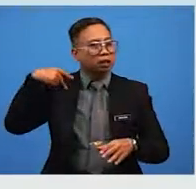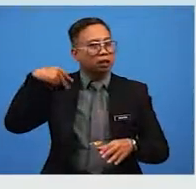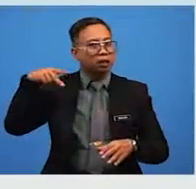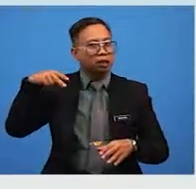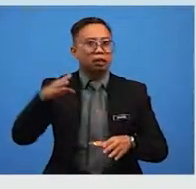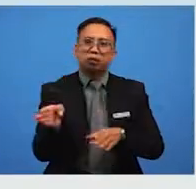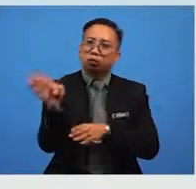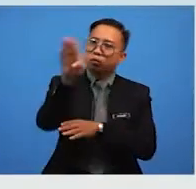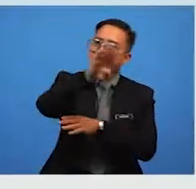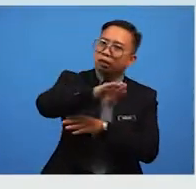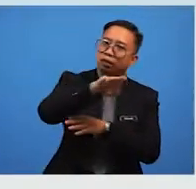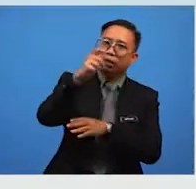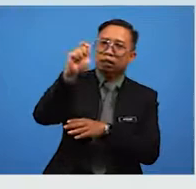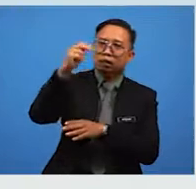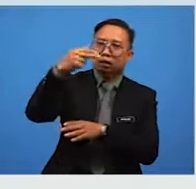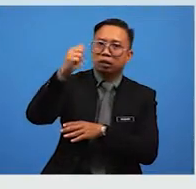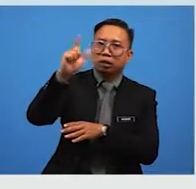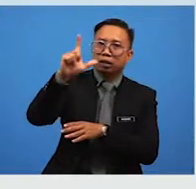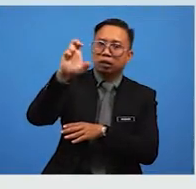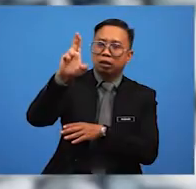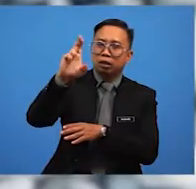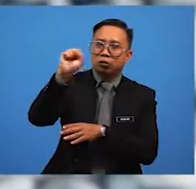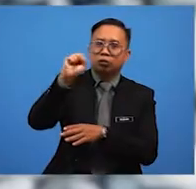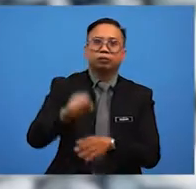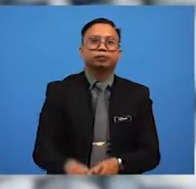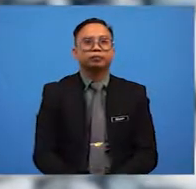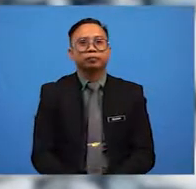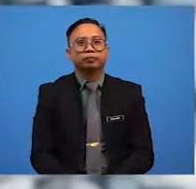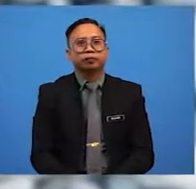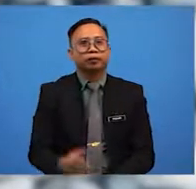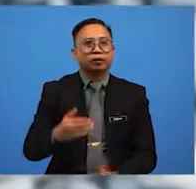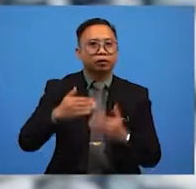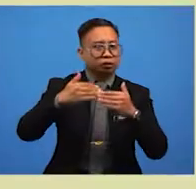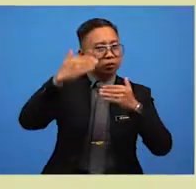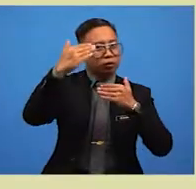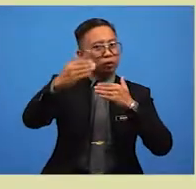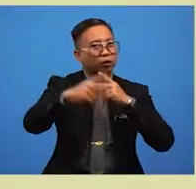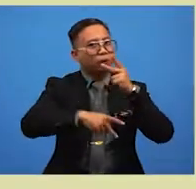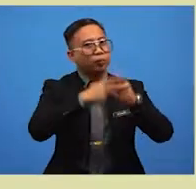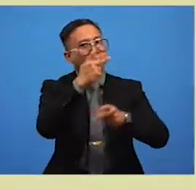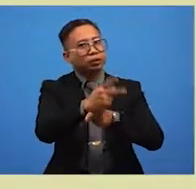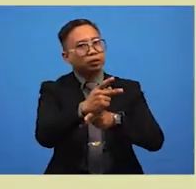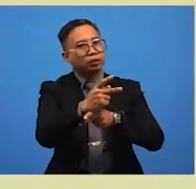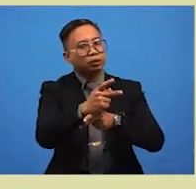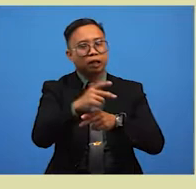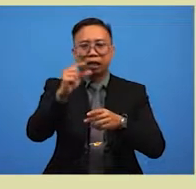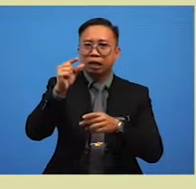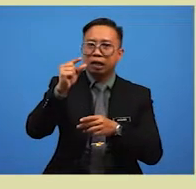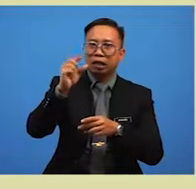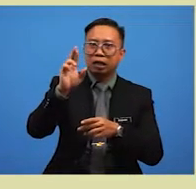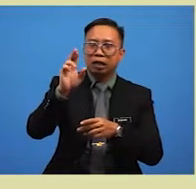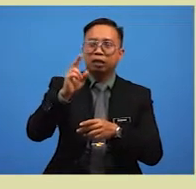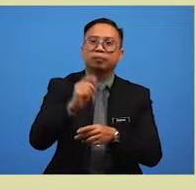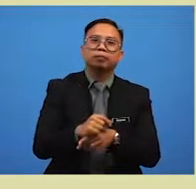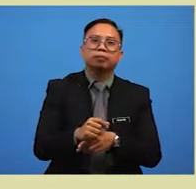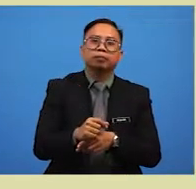dikenali sebagai talus atau skree. Seterusnya, proses penghabluran garam. Untuk